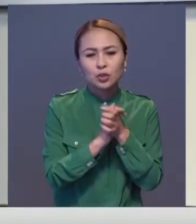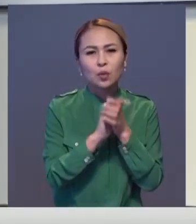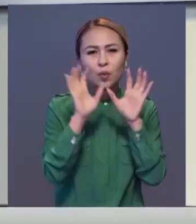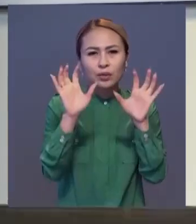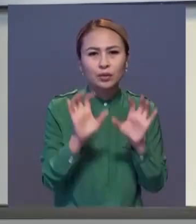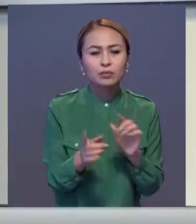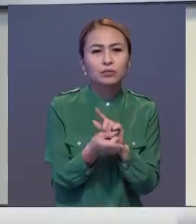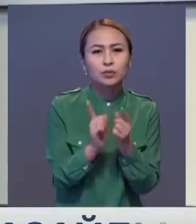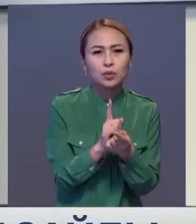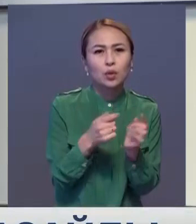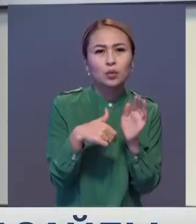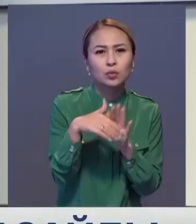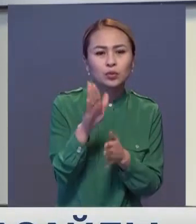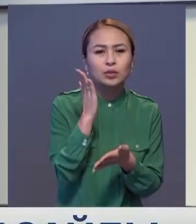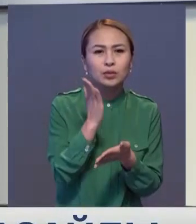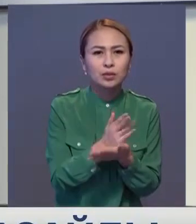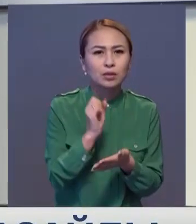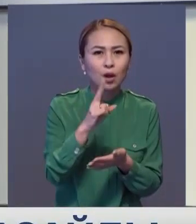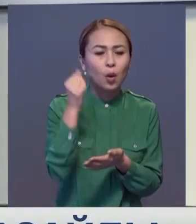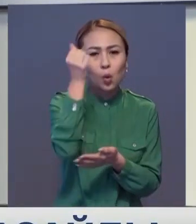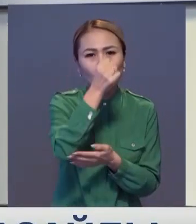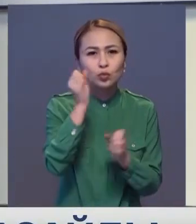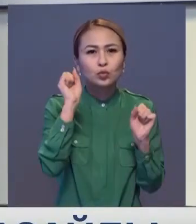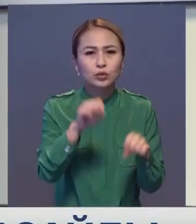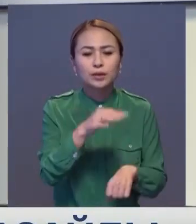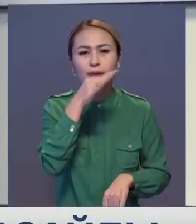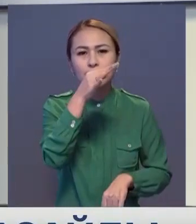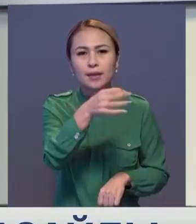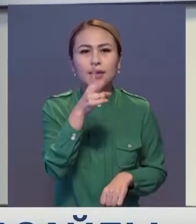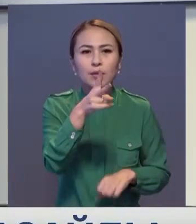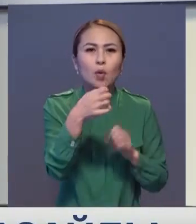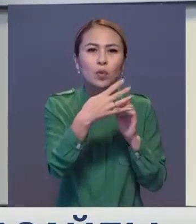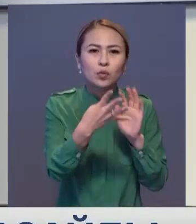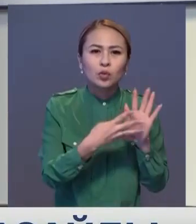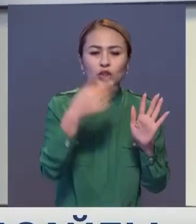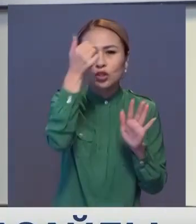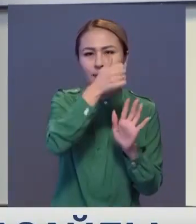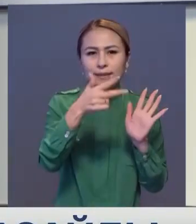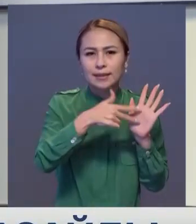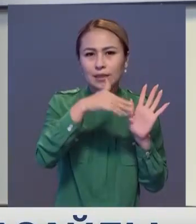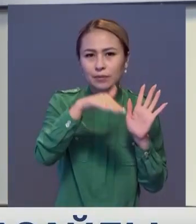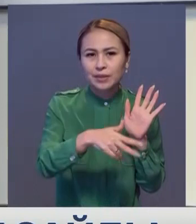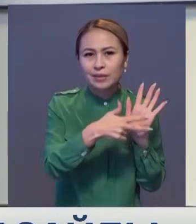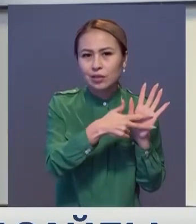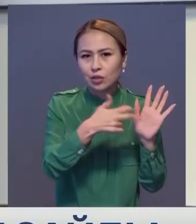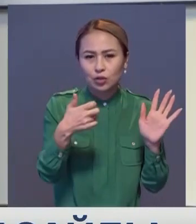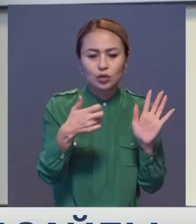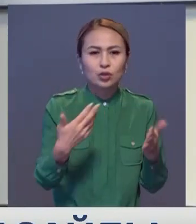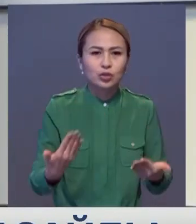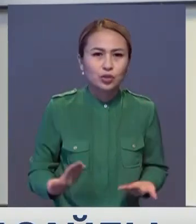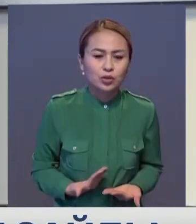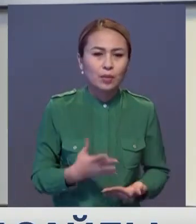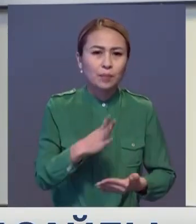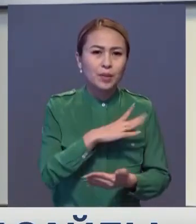оң өзгеріске қол жеткізілген жыл деп қарастыруға болады. 2019 жылы 8800-ден астам бейбіт тұрғын